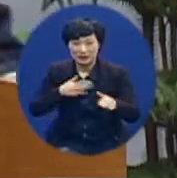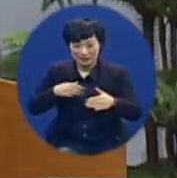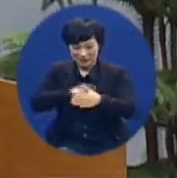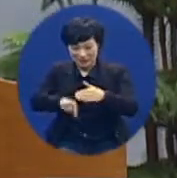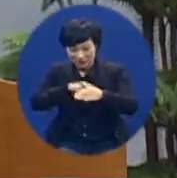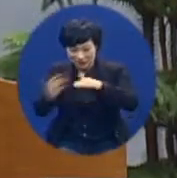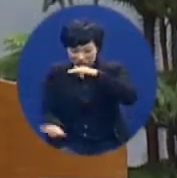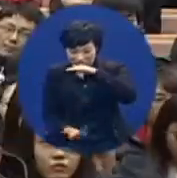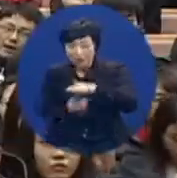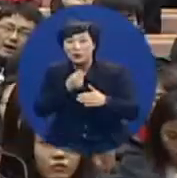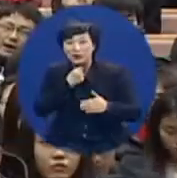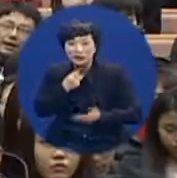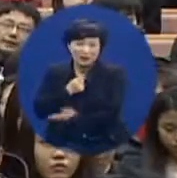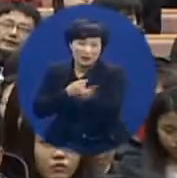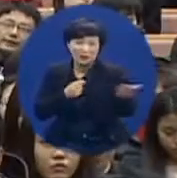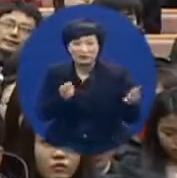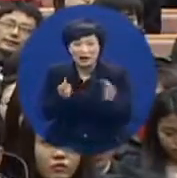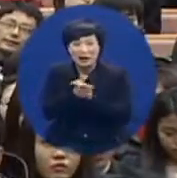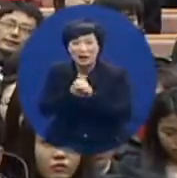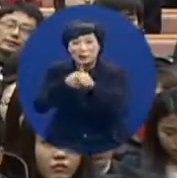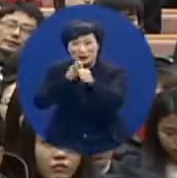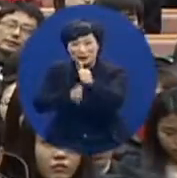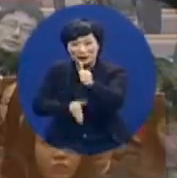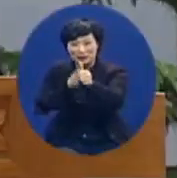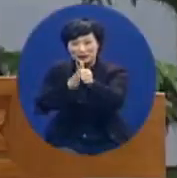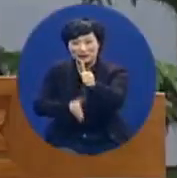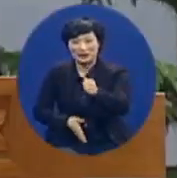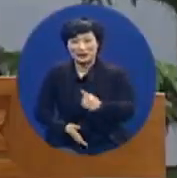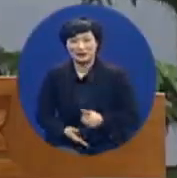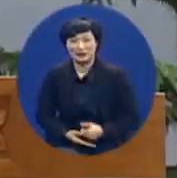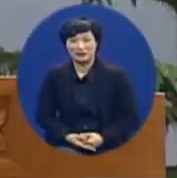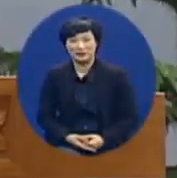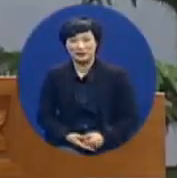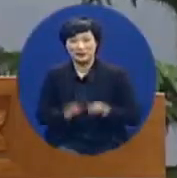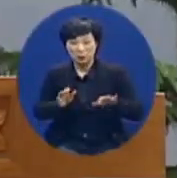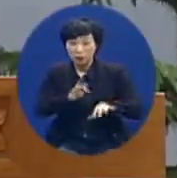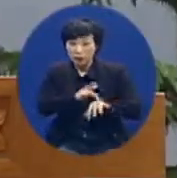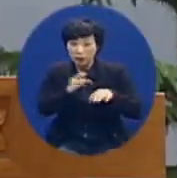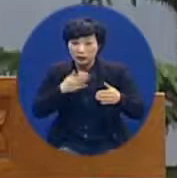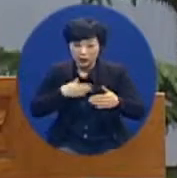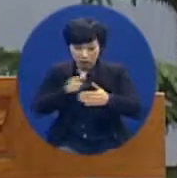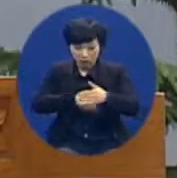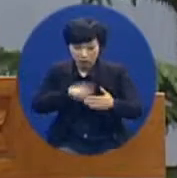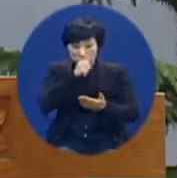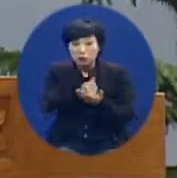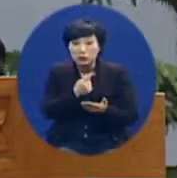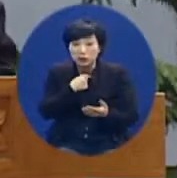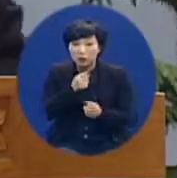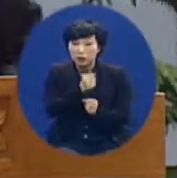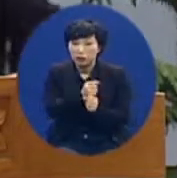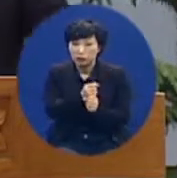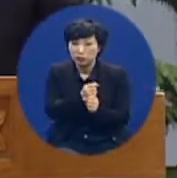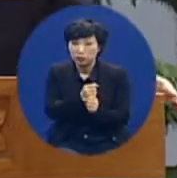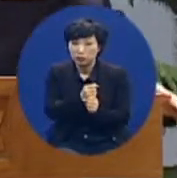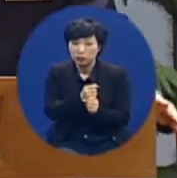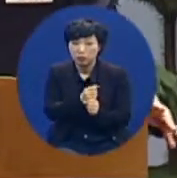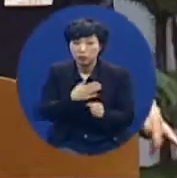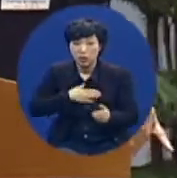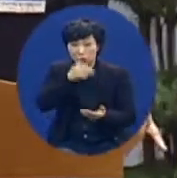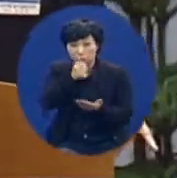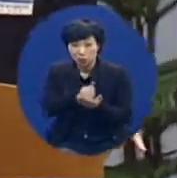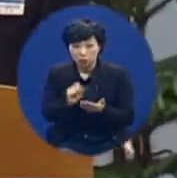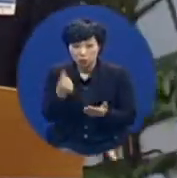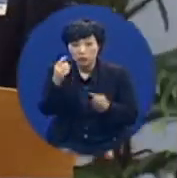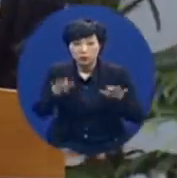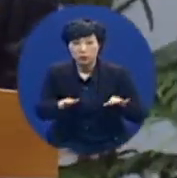원하시면 아멘 합시다 아멘 마귀가 내 안에서 죄를지게 하고 그 죄로